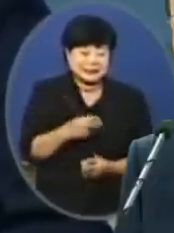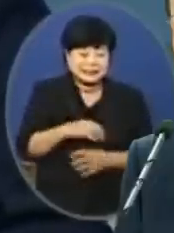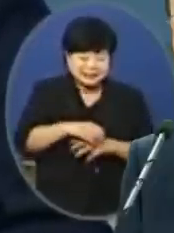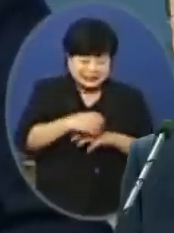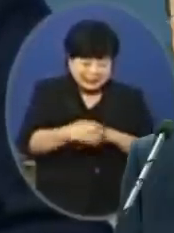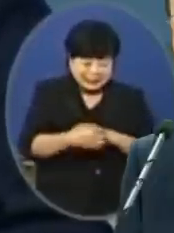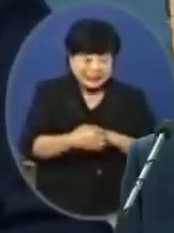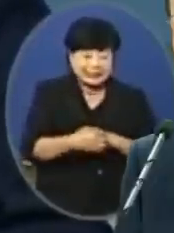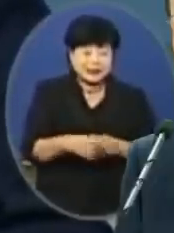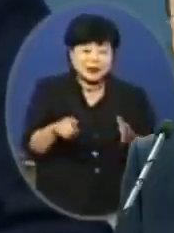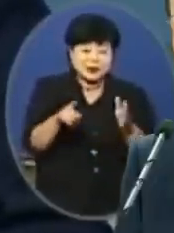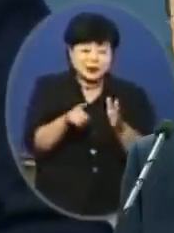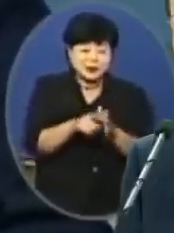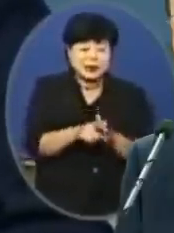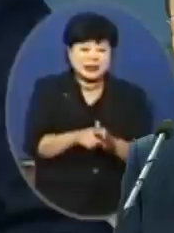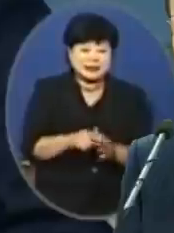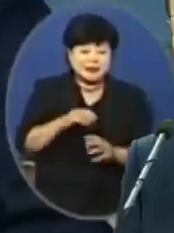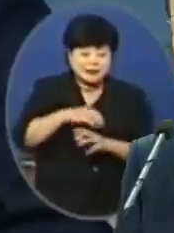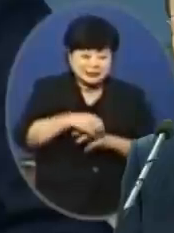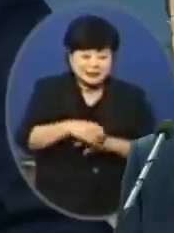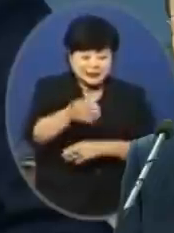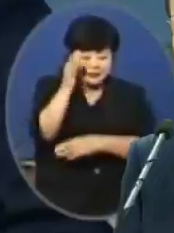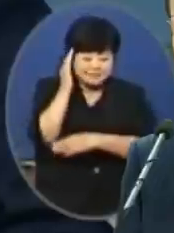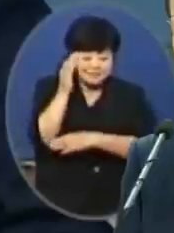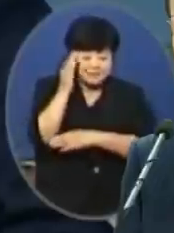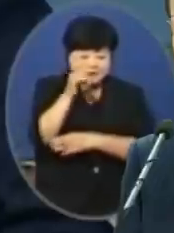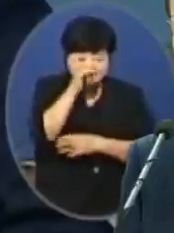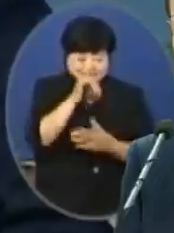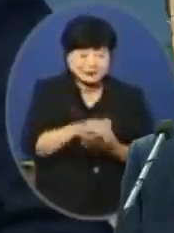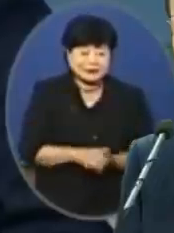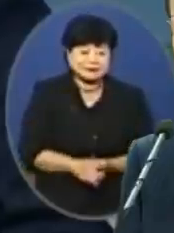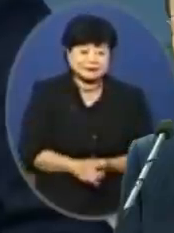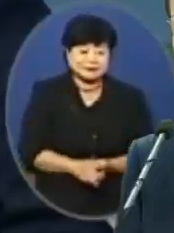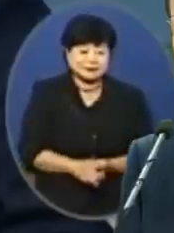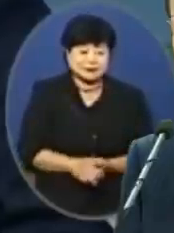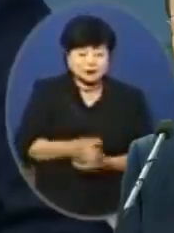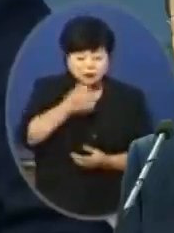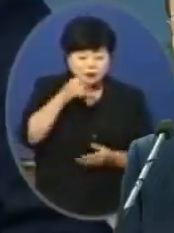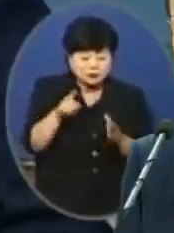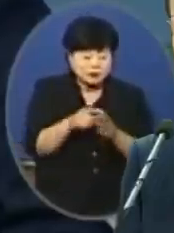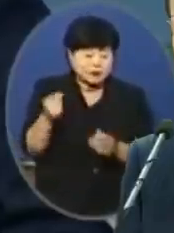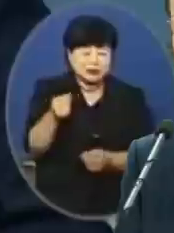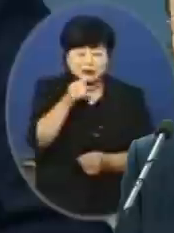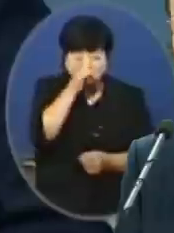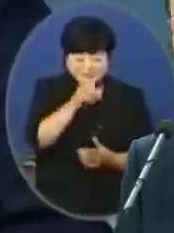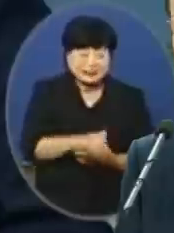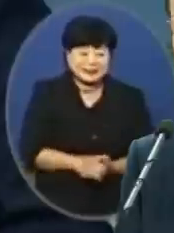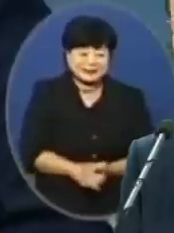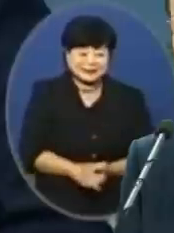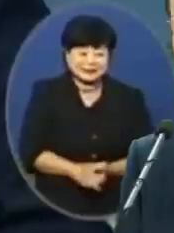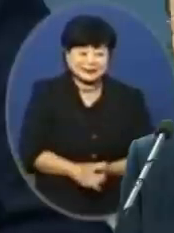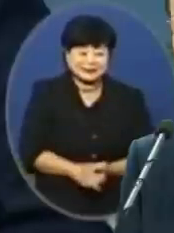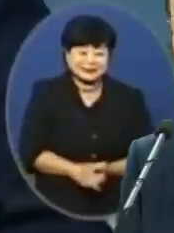세계로 나가서 세계를 변화시키겠다는 꿈과 믿음을 가지고 있습니다.